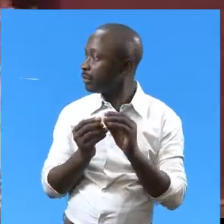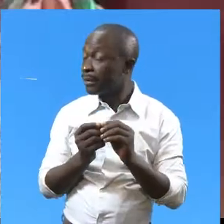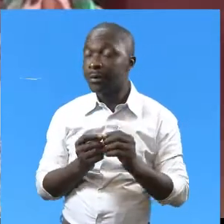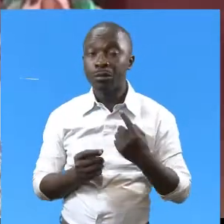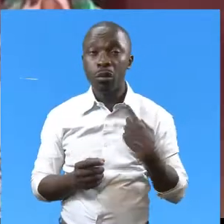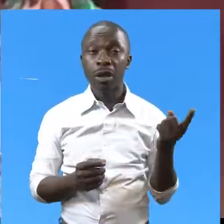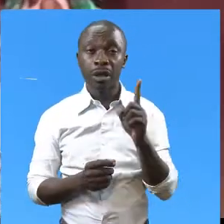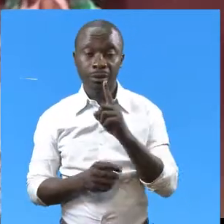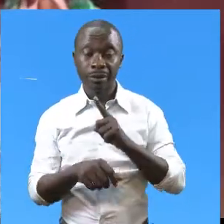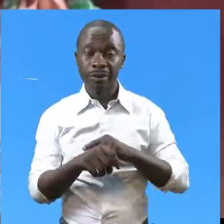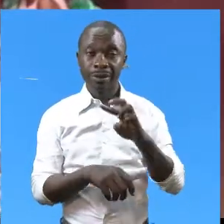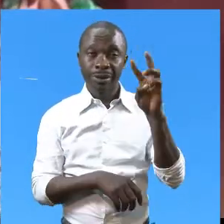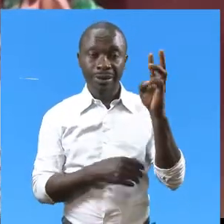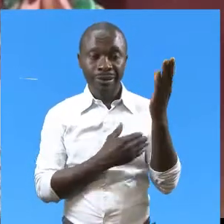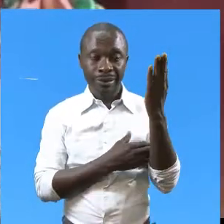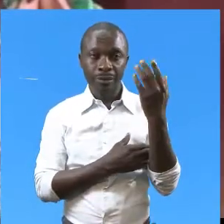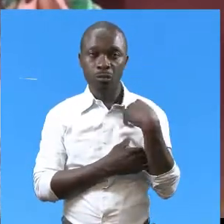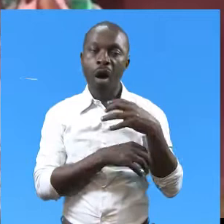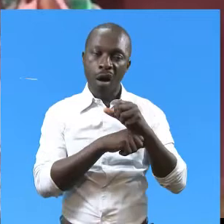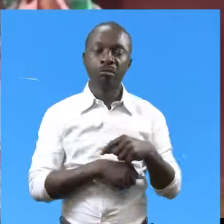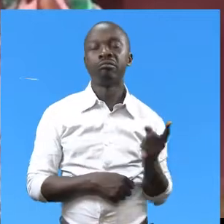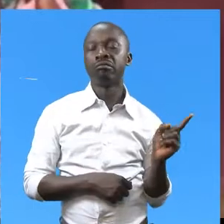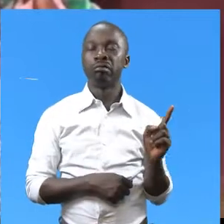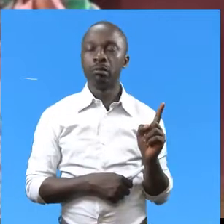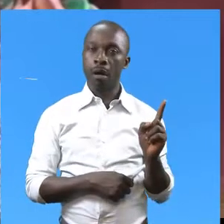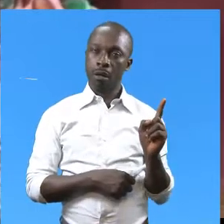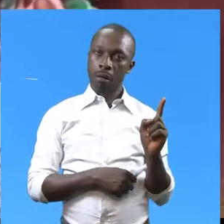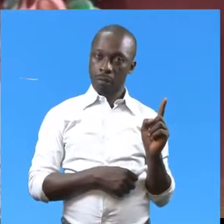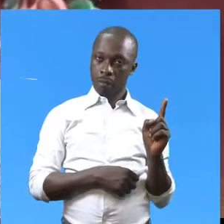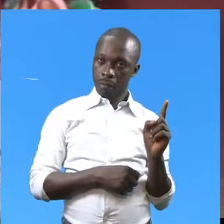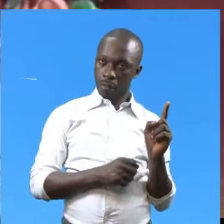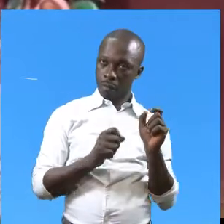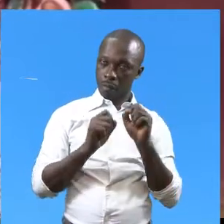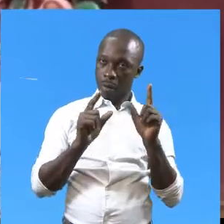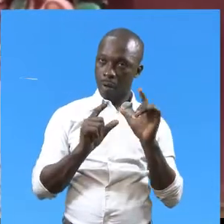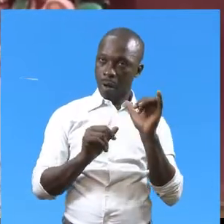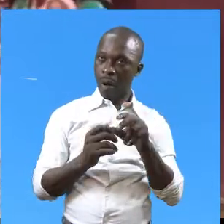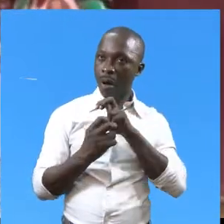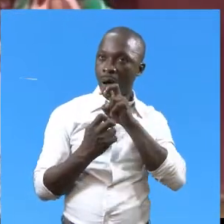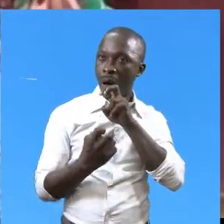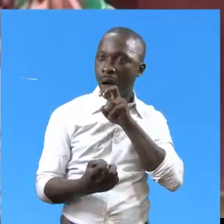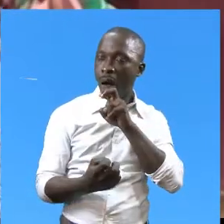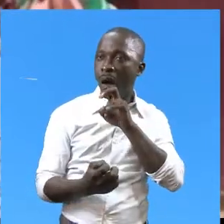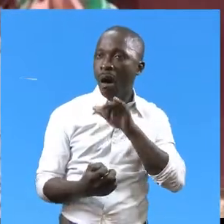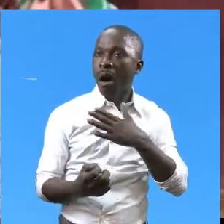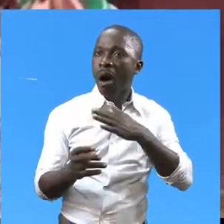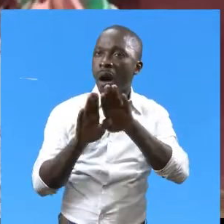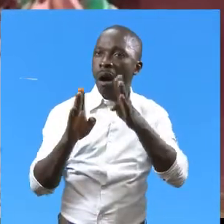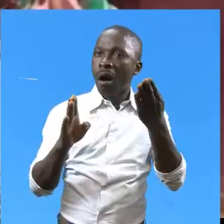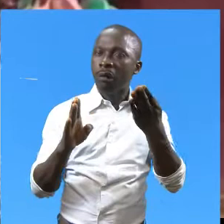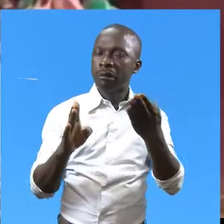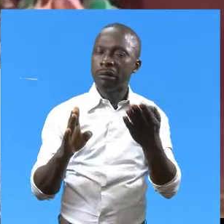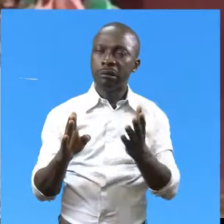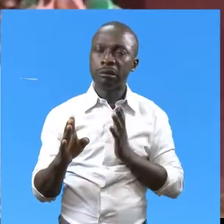d'habitude, constater justement qu'ils sont entrés dans mon bureau, ils ont cassé la porte d'entrée. Ils ont également